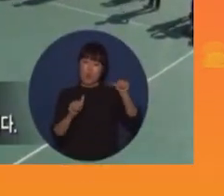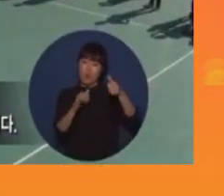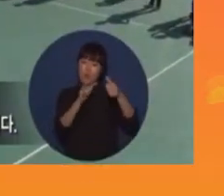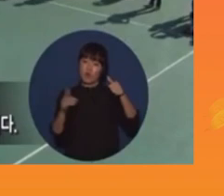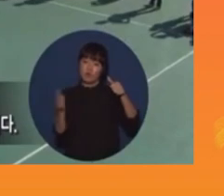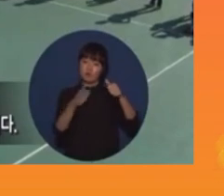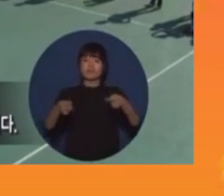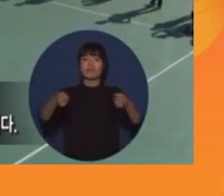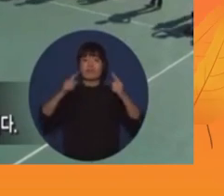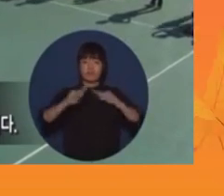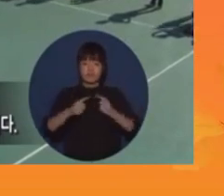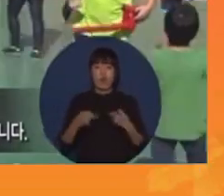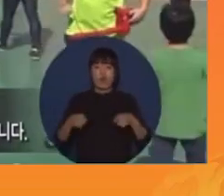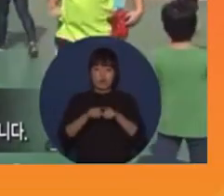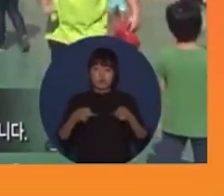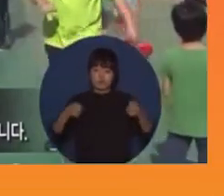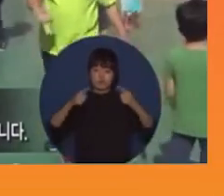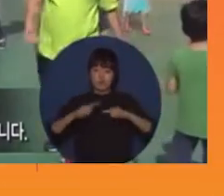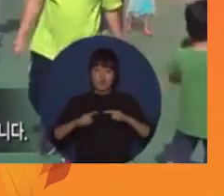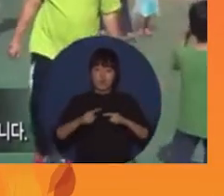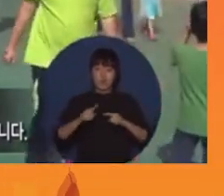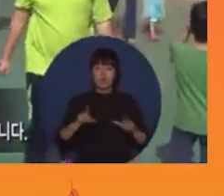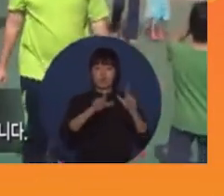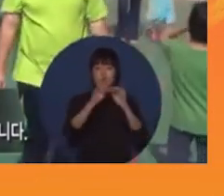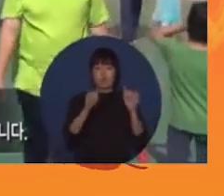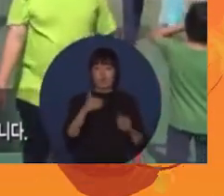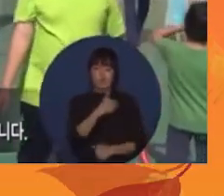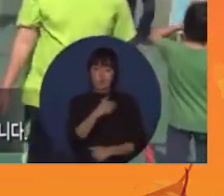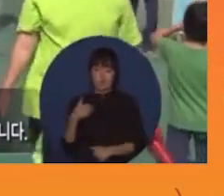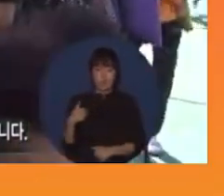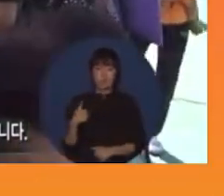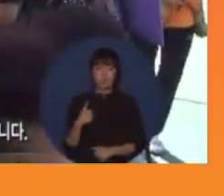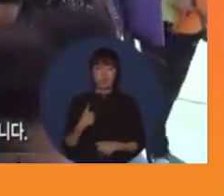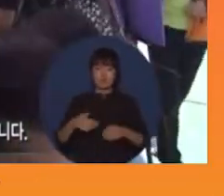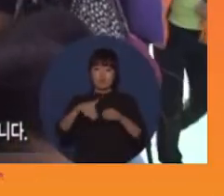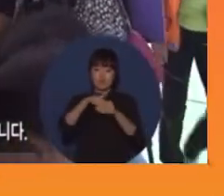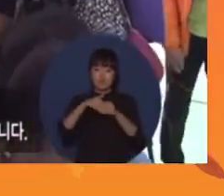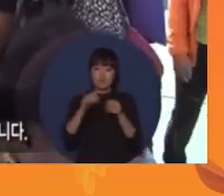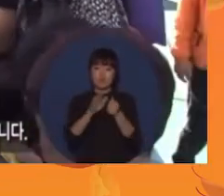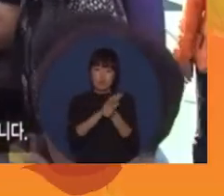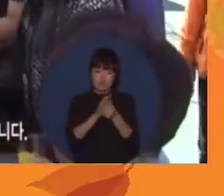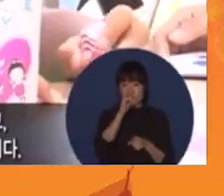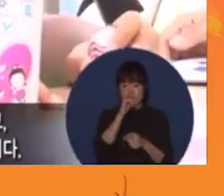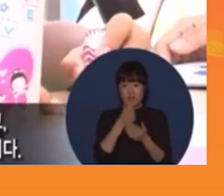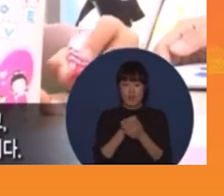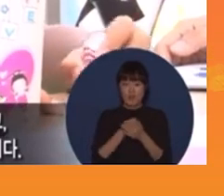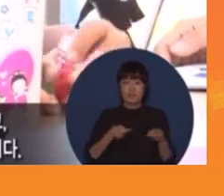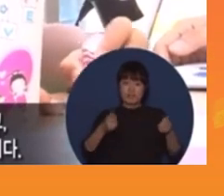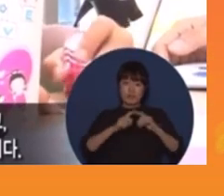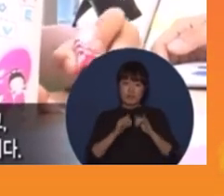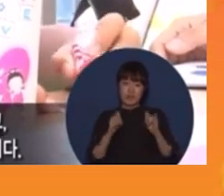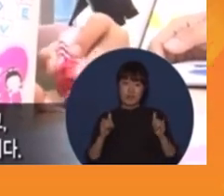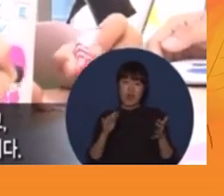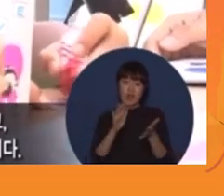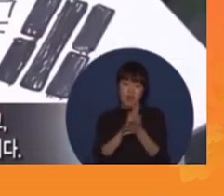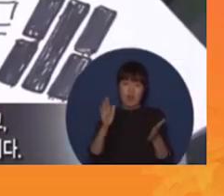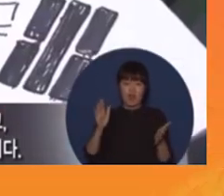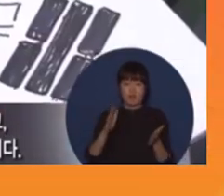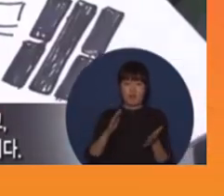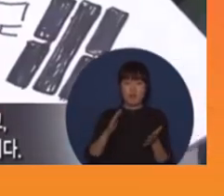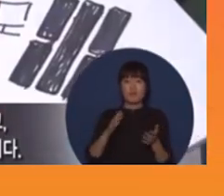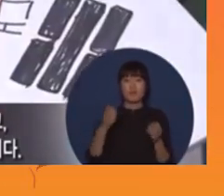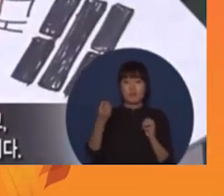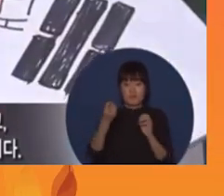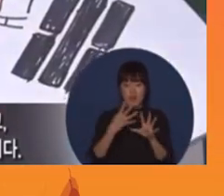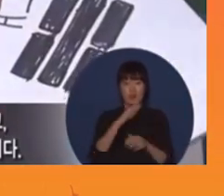이곳에서는 자치회관 프로그램 발표회, 주민 노래자랑, 작품 전시회, 도농교류 특산물 판매장터